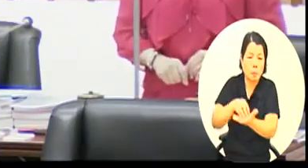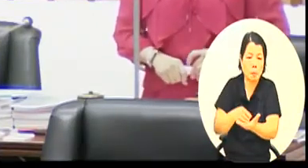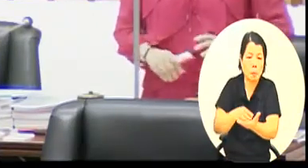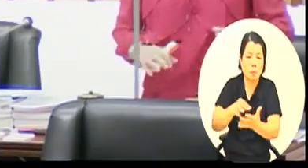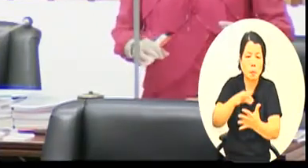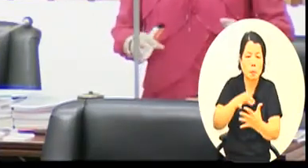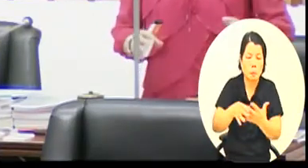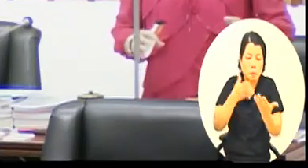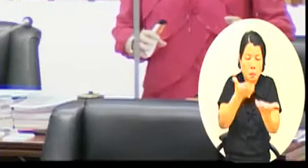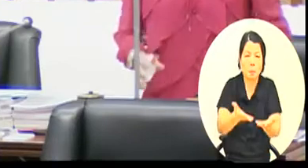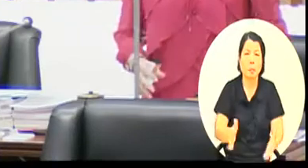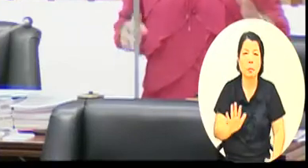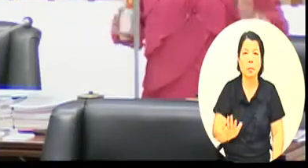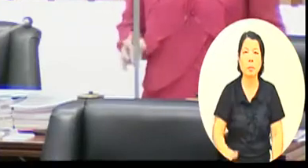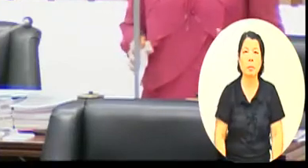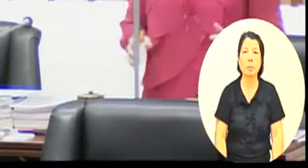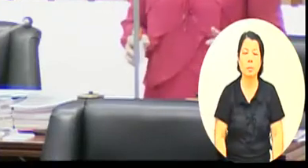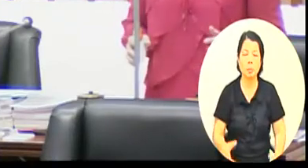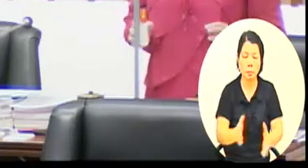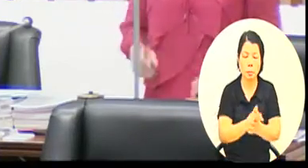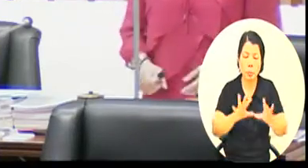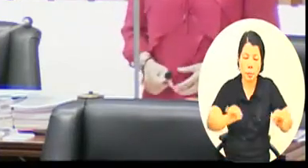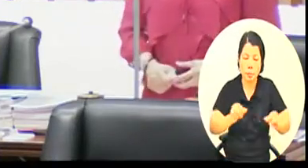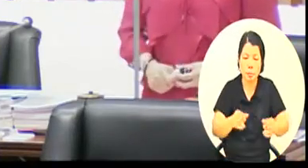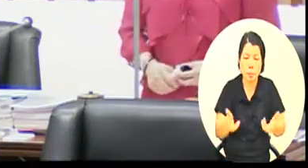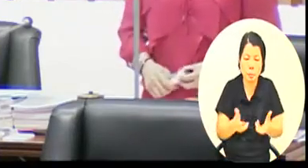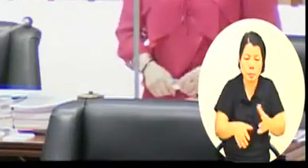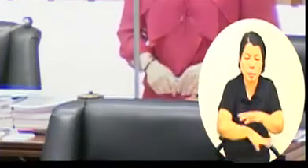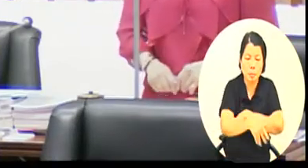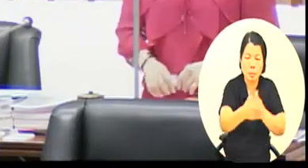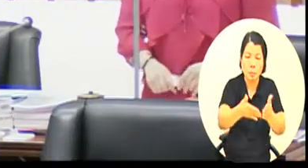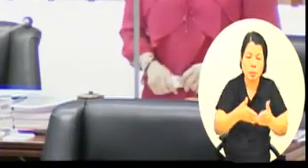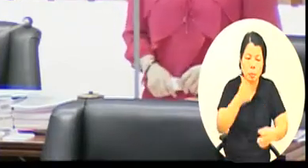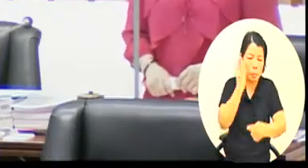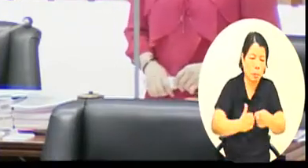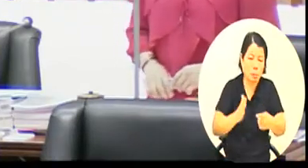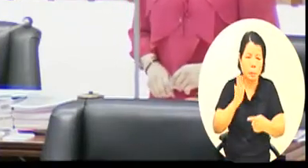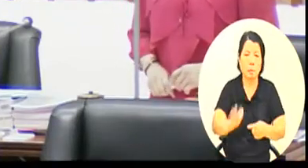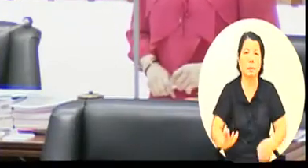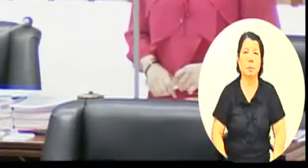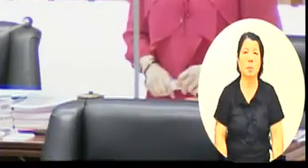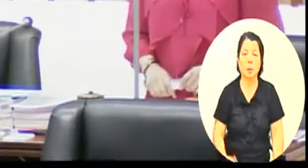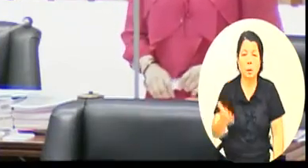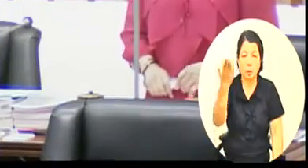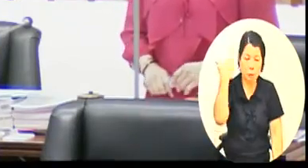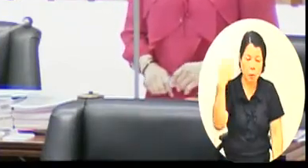面，你们又把容积给砍半了。过去好像是